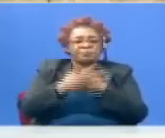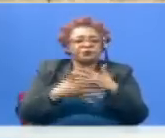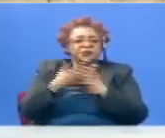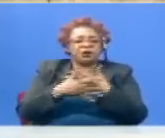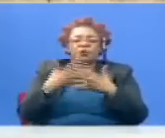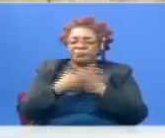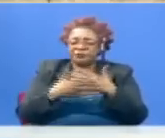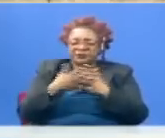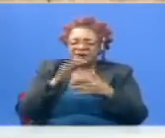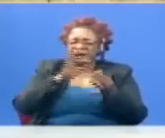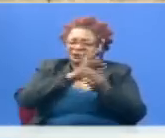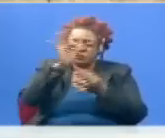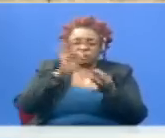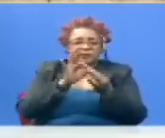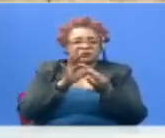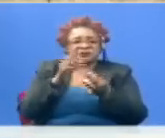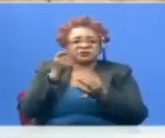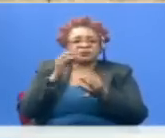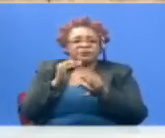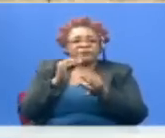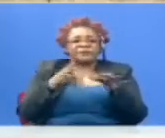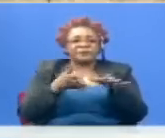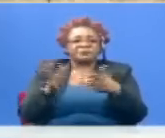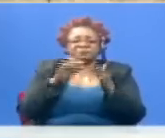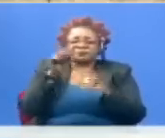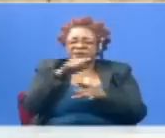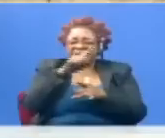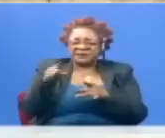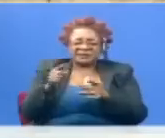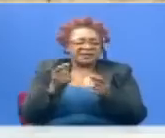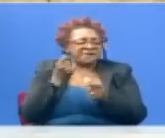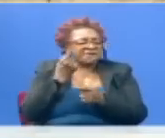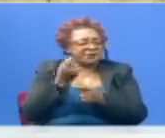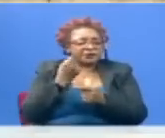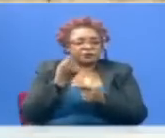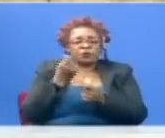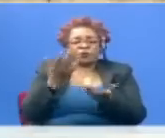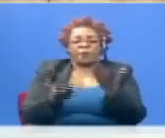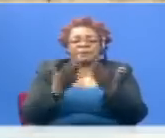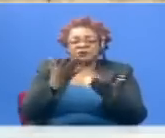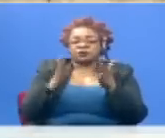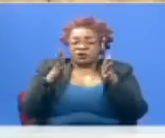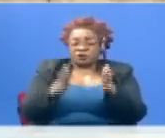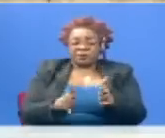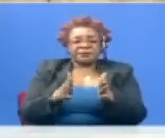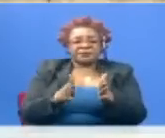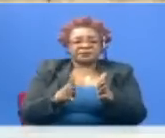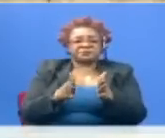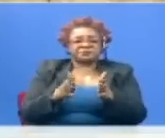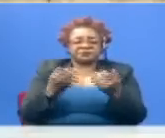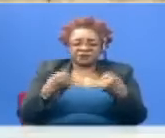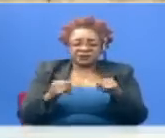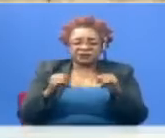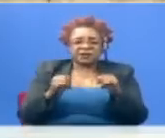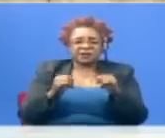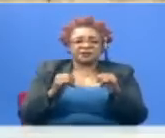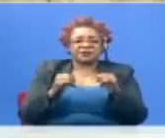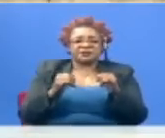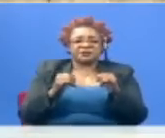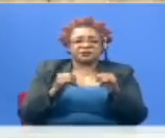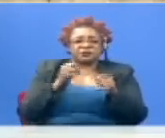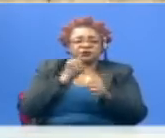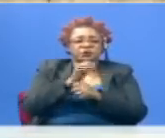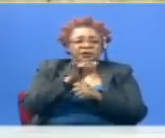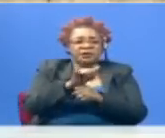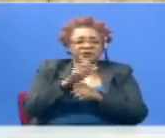very accurate, so the chance of mistakes are very minimal compared to a human being trying to deactivate that.